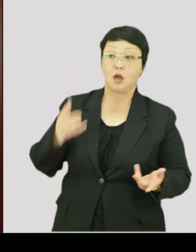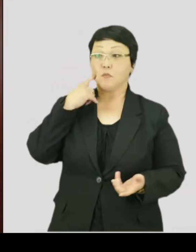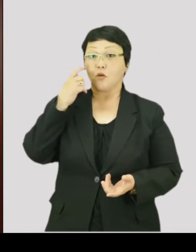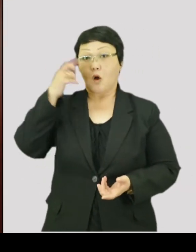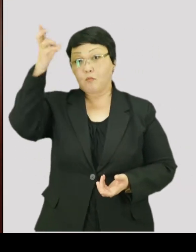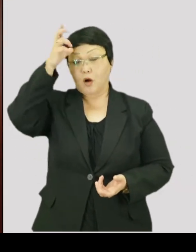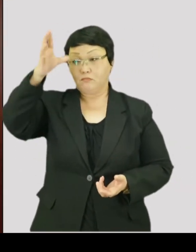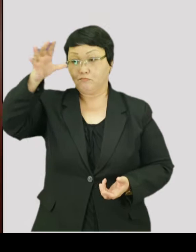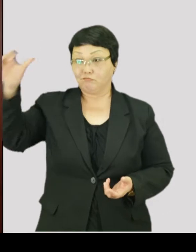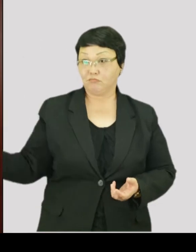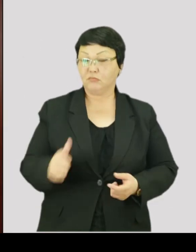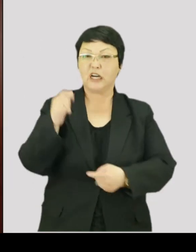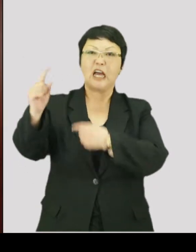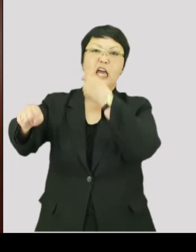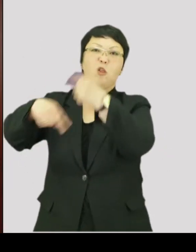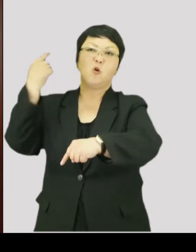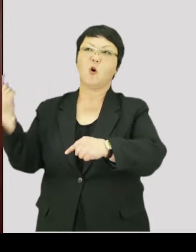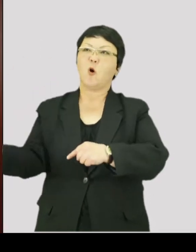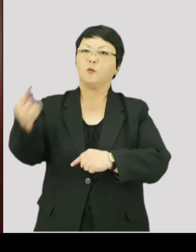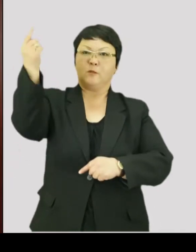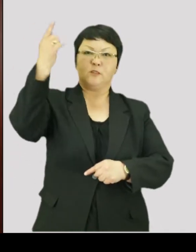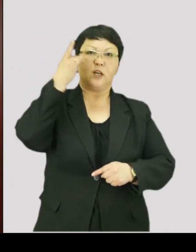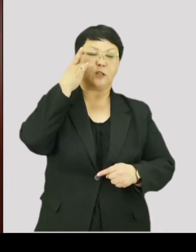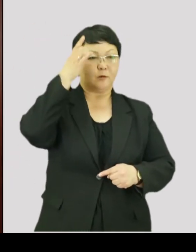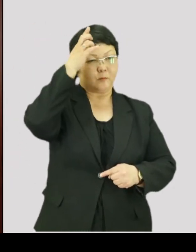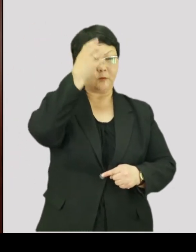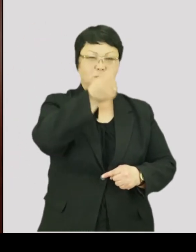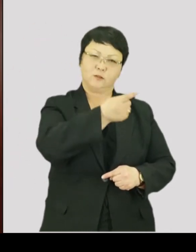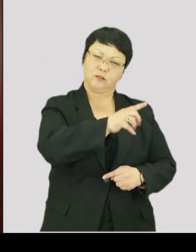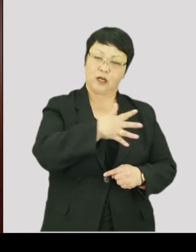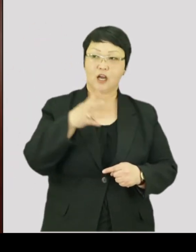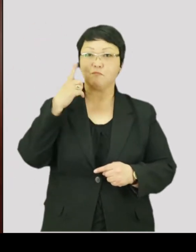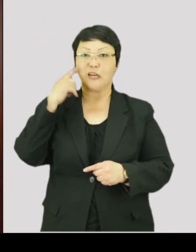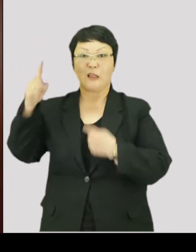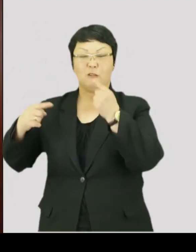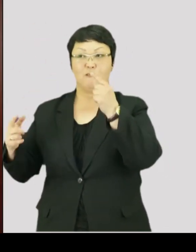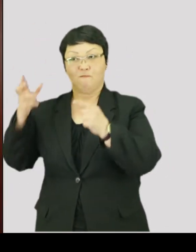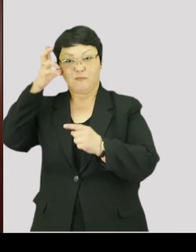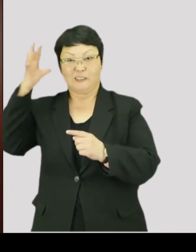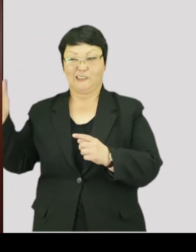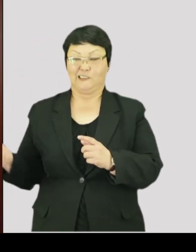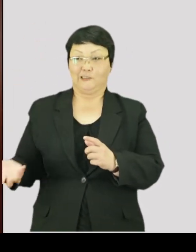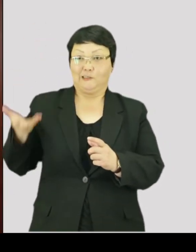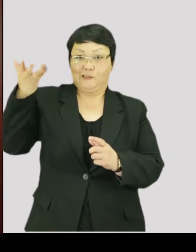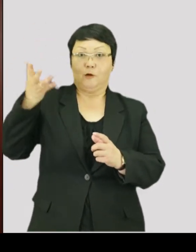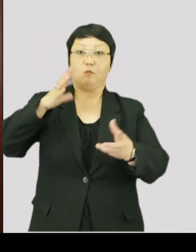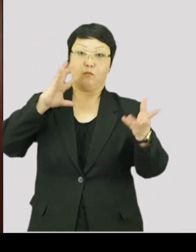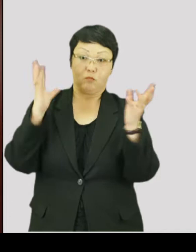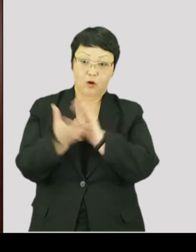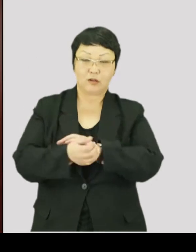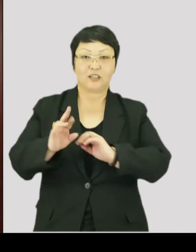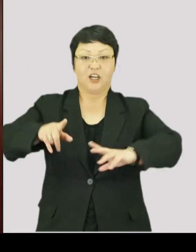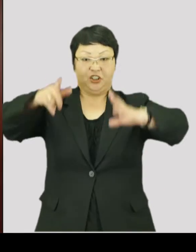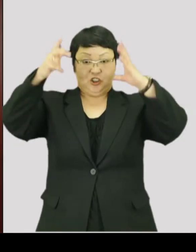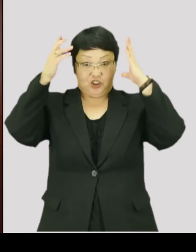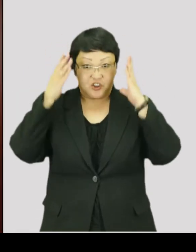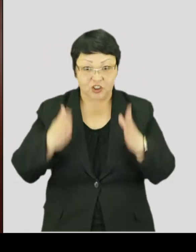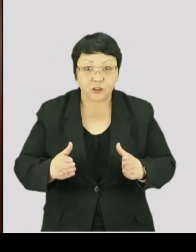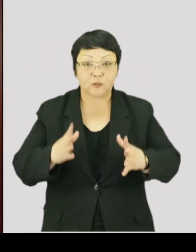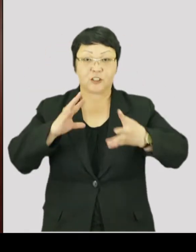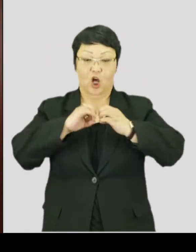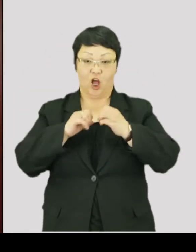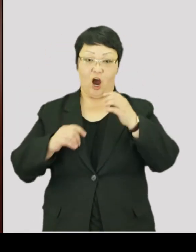илүү өндөр ийм статистик үзүүлэлт байдаг боловч яг шийдвэр гаргах үйл явц